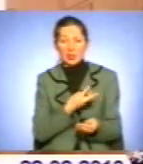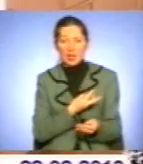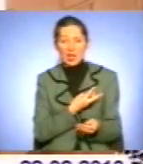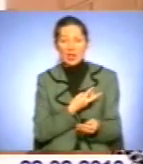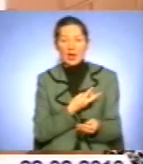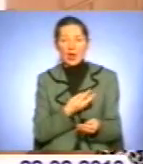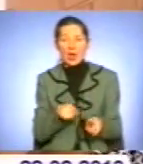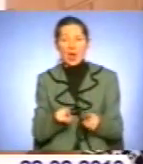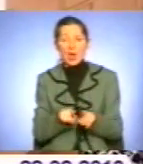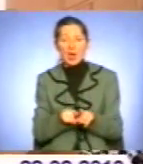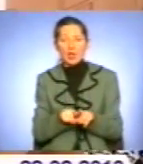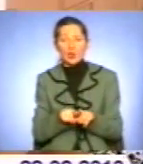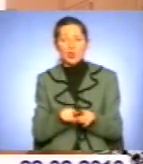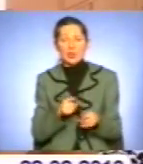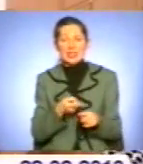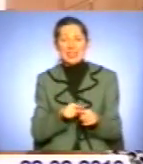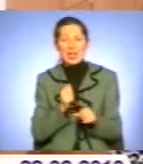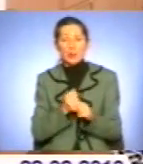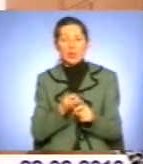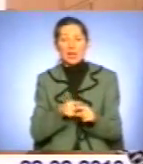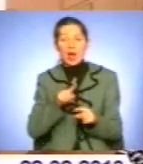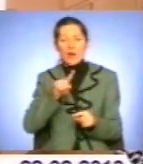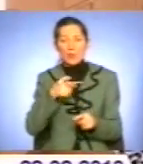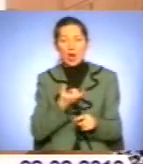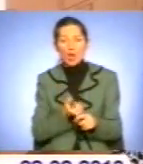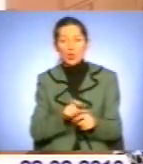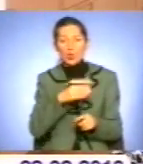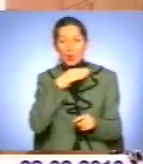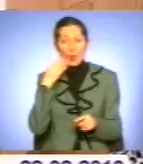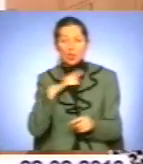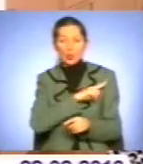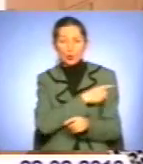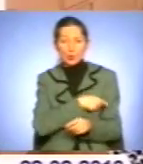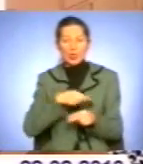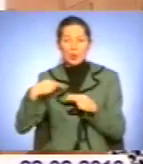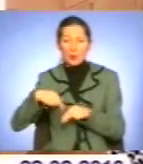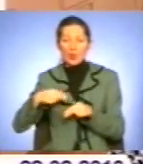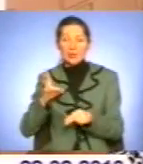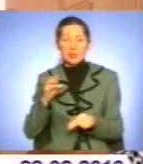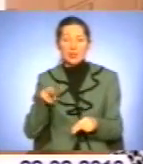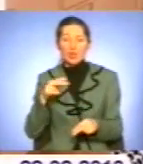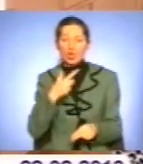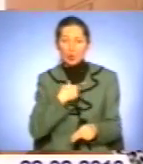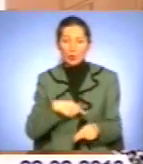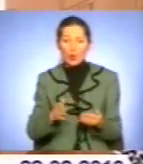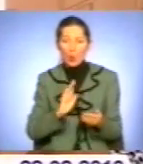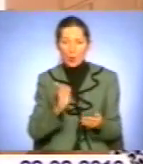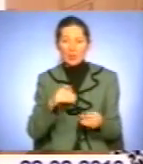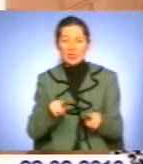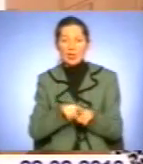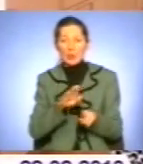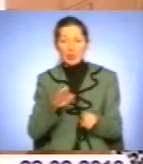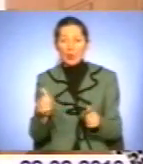тим, це робота, яка вимагає дуже багато зусиль, праці над собою, адже бути з такими